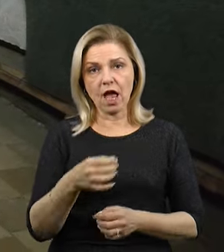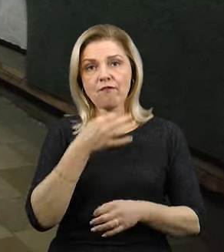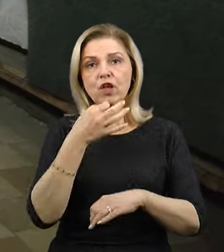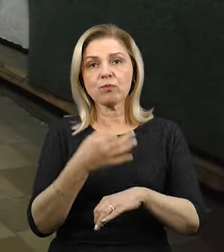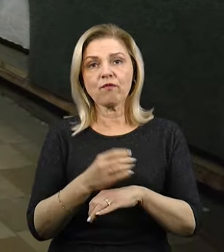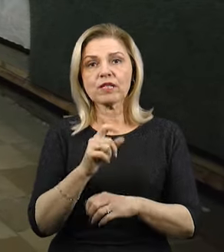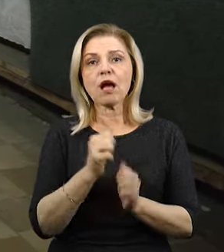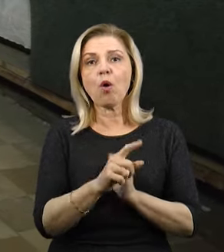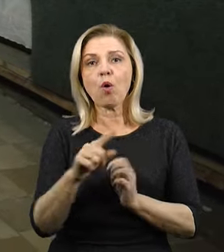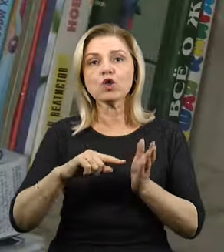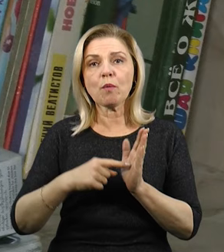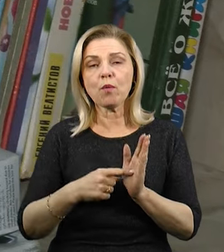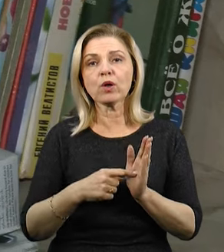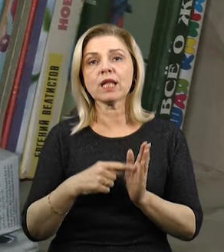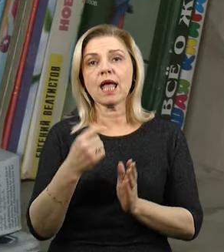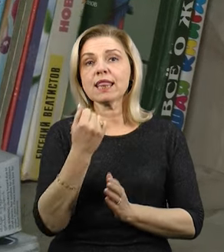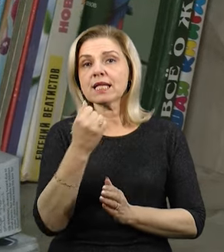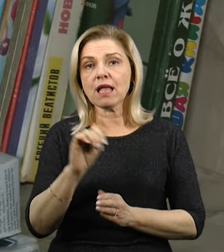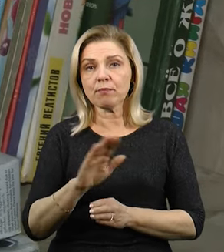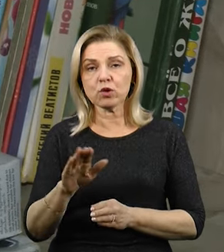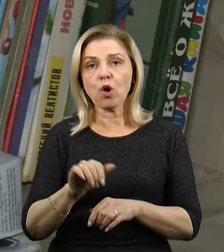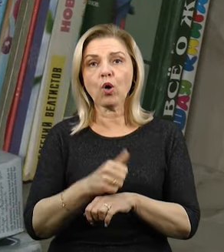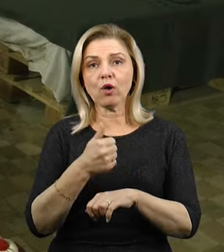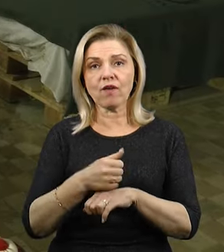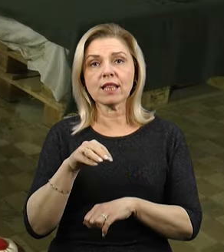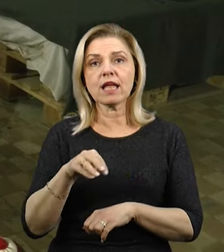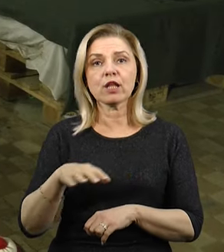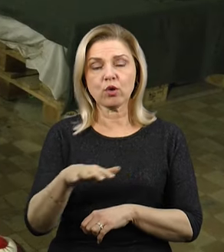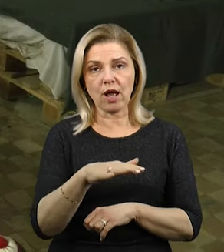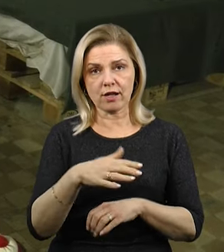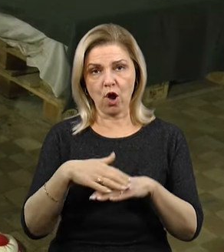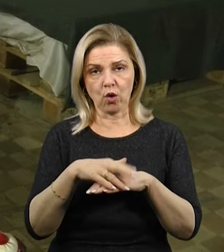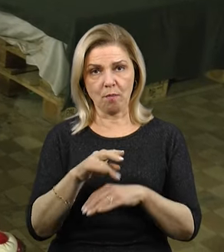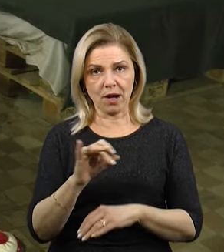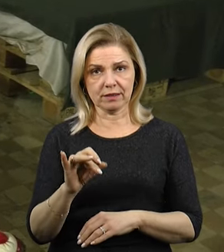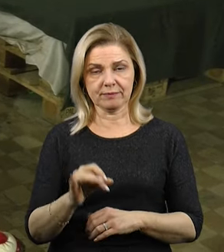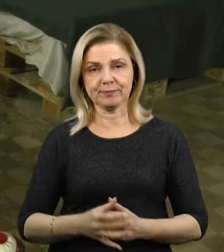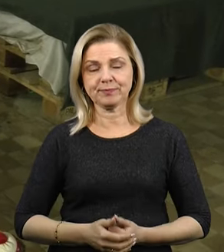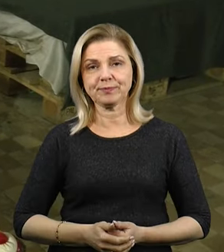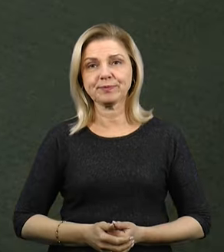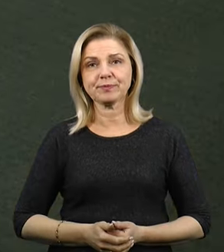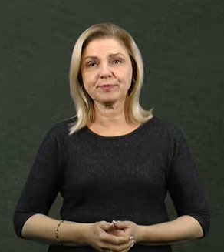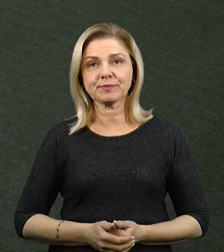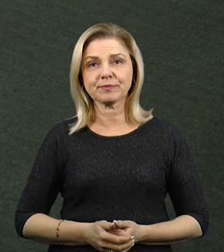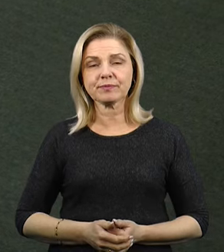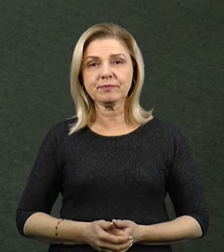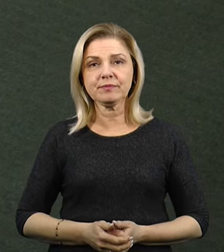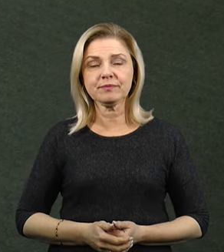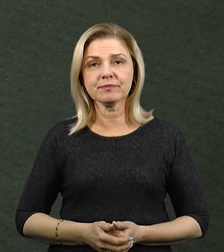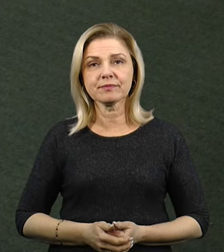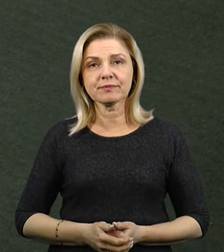відповідає за кожен пункт незламності голова територіальної громади Ніна Булах Юрій Руденко суспільні новини